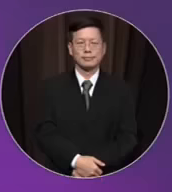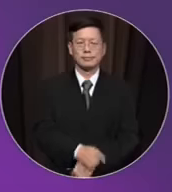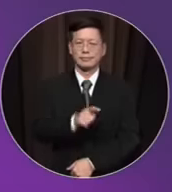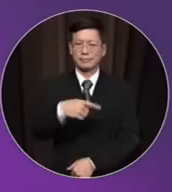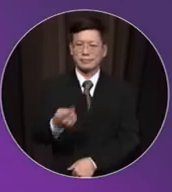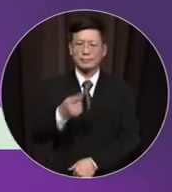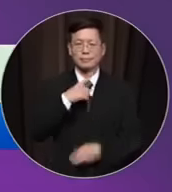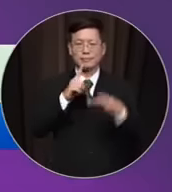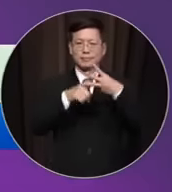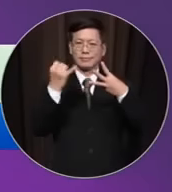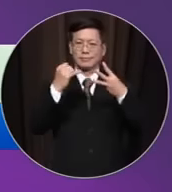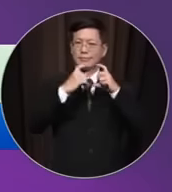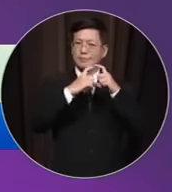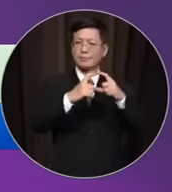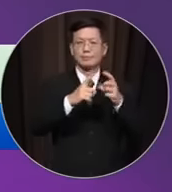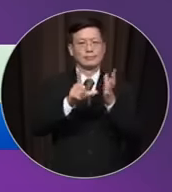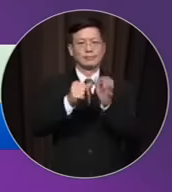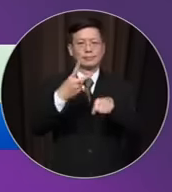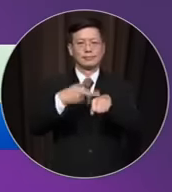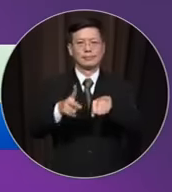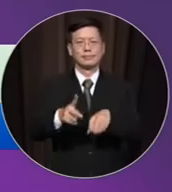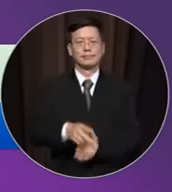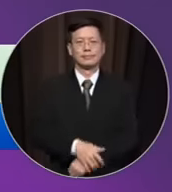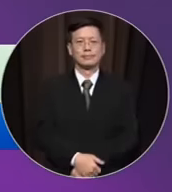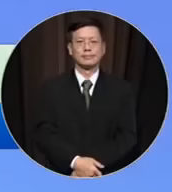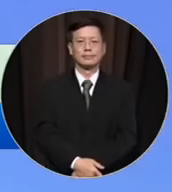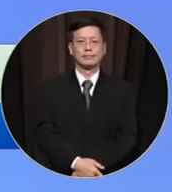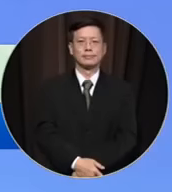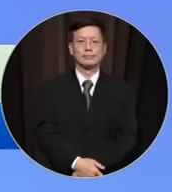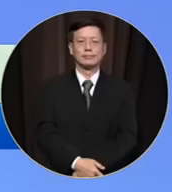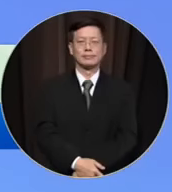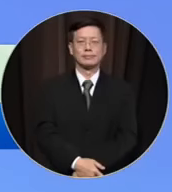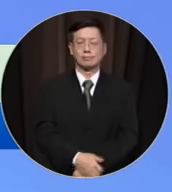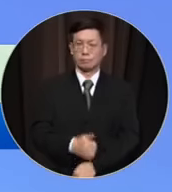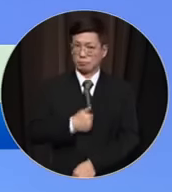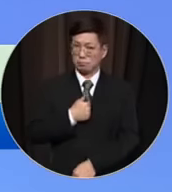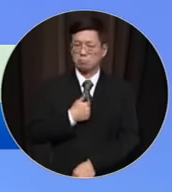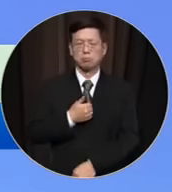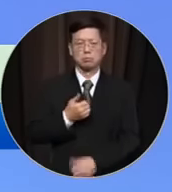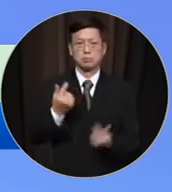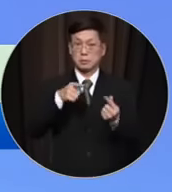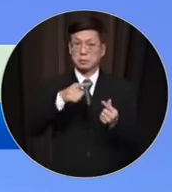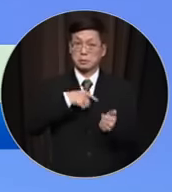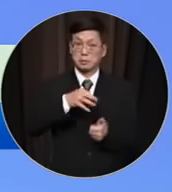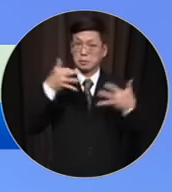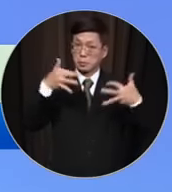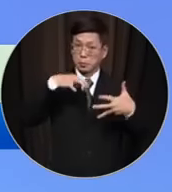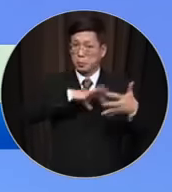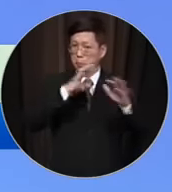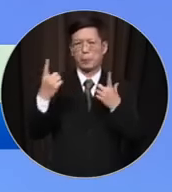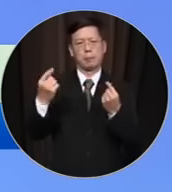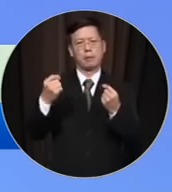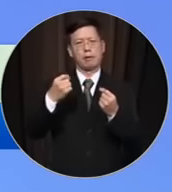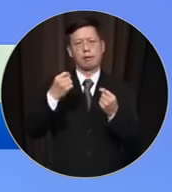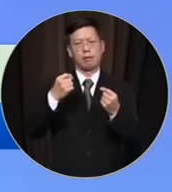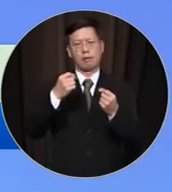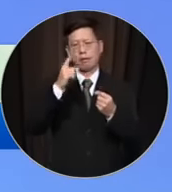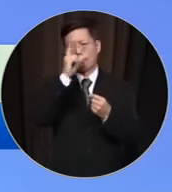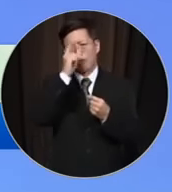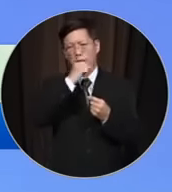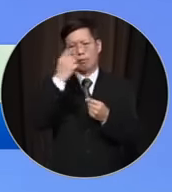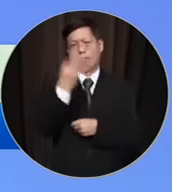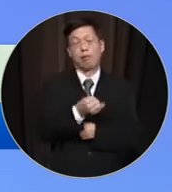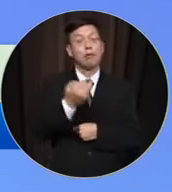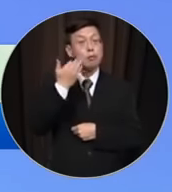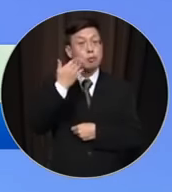接下来请王如雪女士回答，时间两分钟。 的确如这个提问所述的状况屡见不鲜，若是